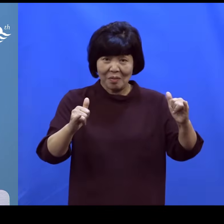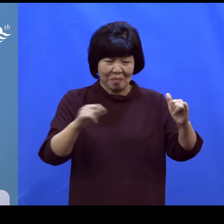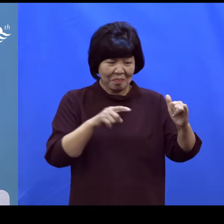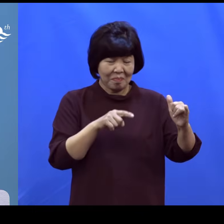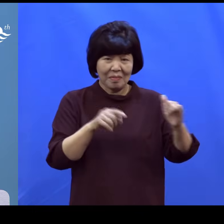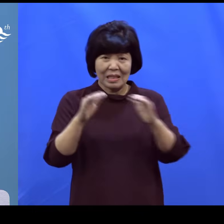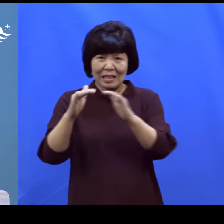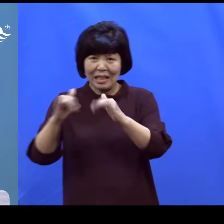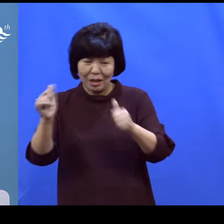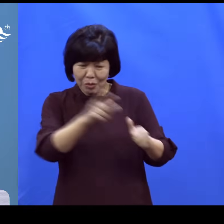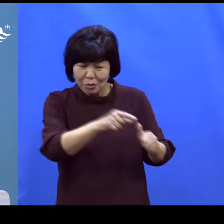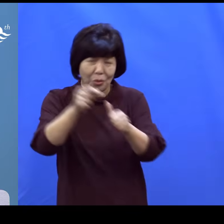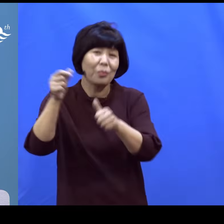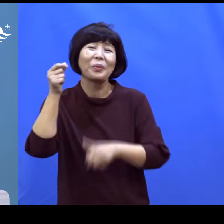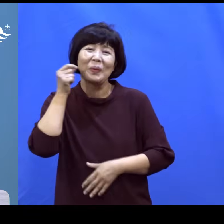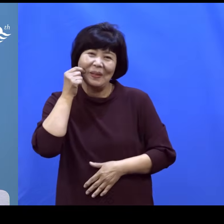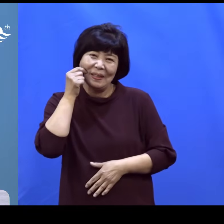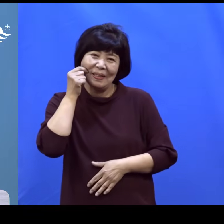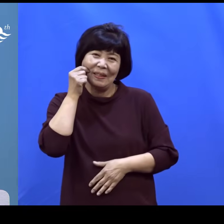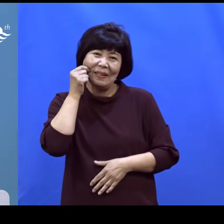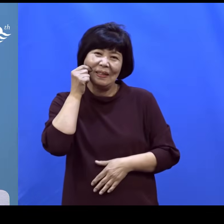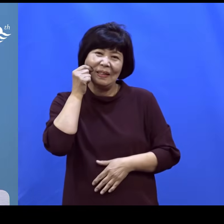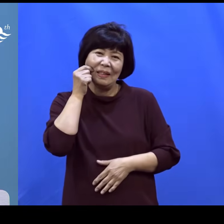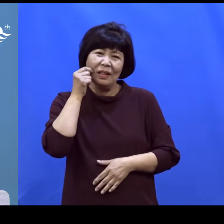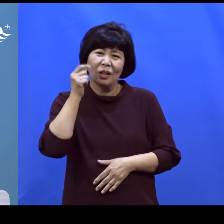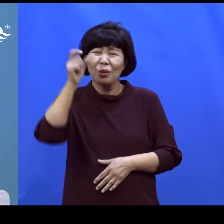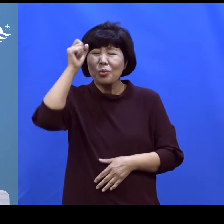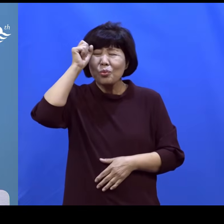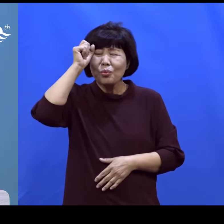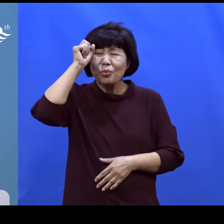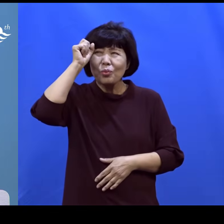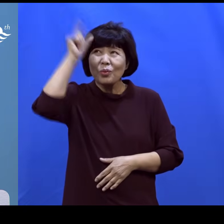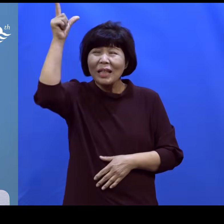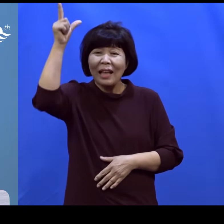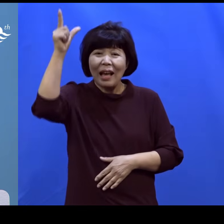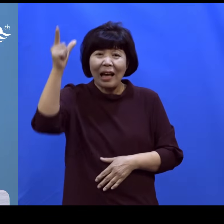없습니다. 인간은 인간이에요. 여러분, 위대한 인간은 없어요.